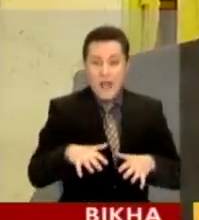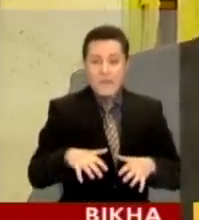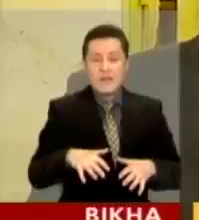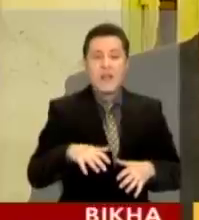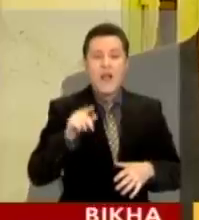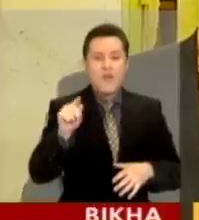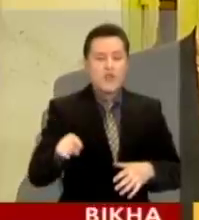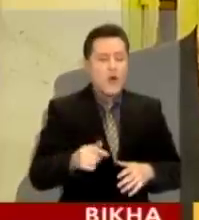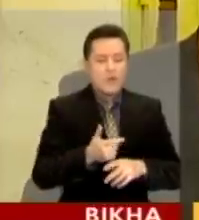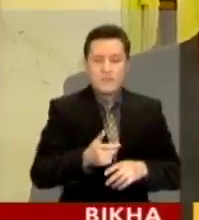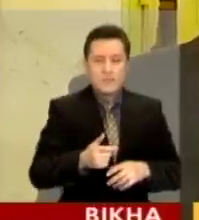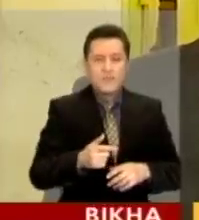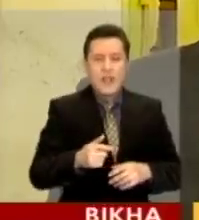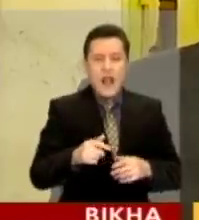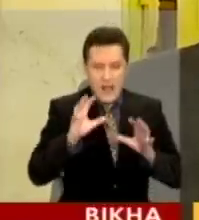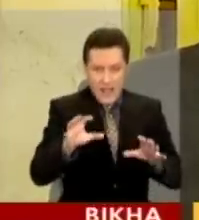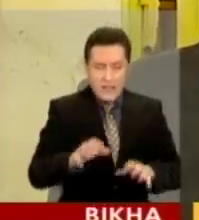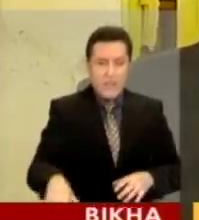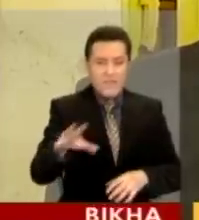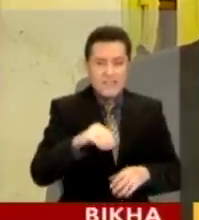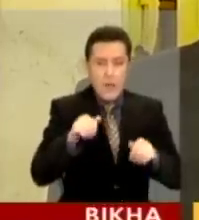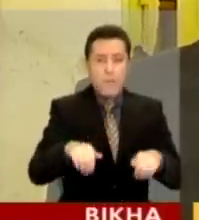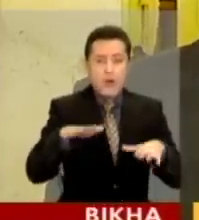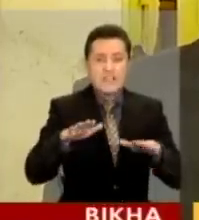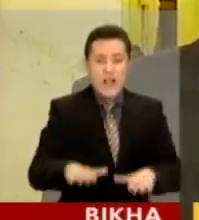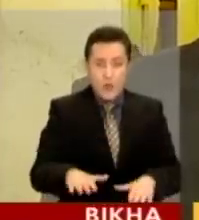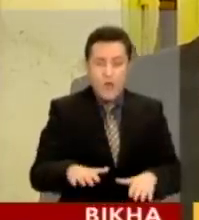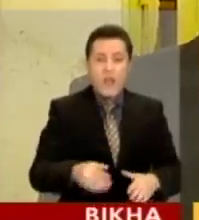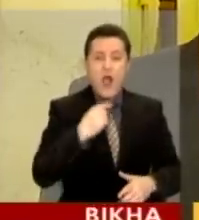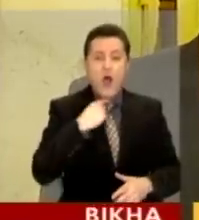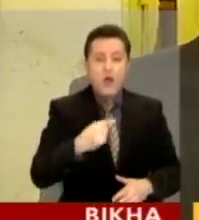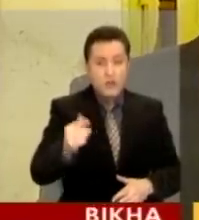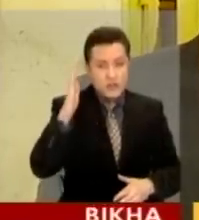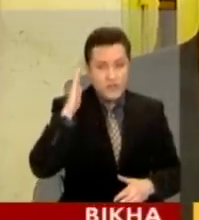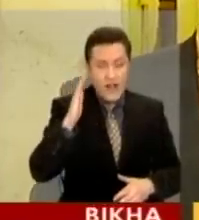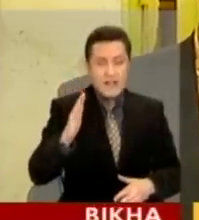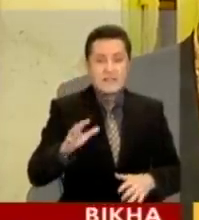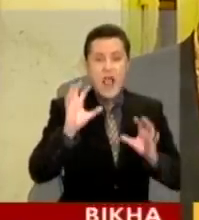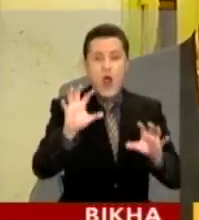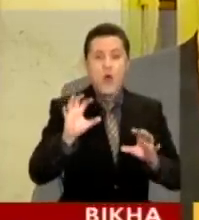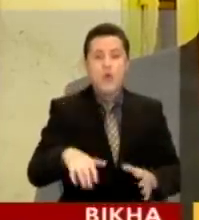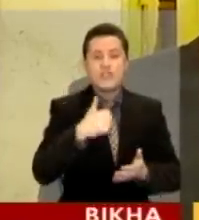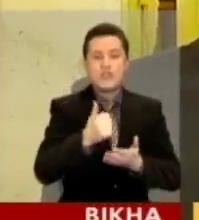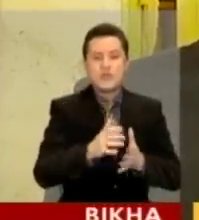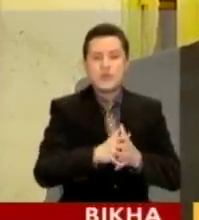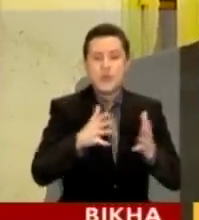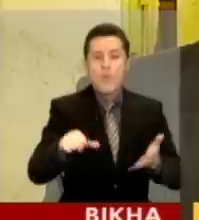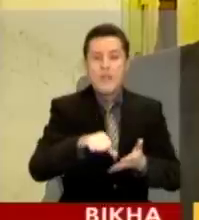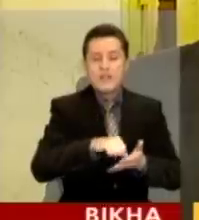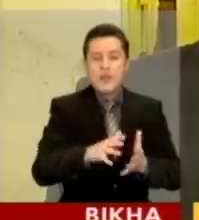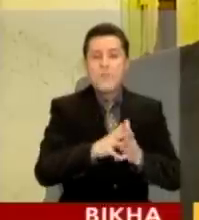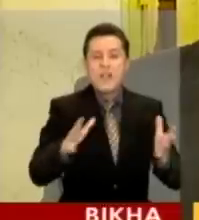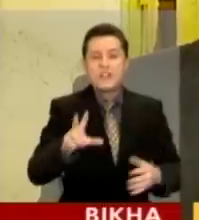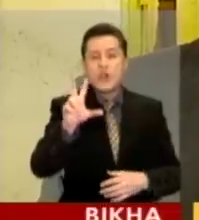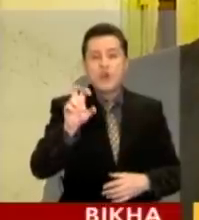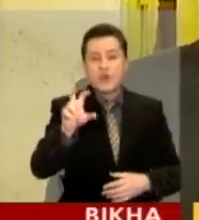ніж легітимними оскільки Практично всі постанови голосувалися конституційною більшістю тобто більше 300ма